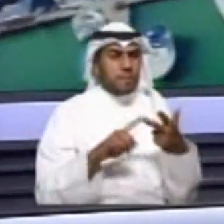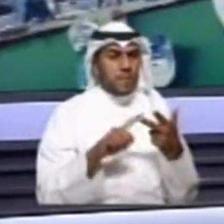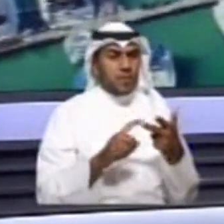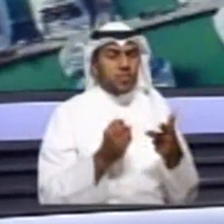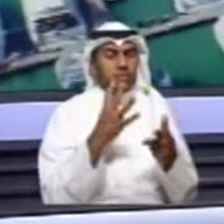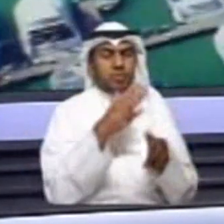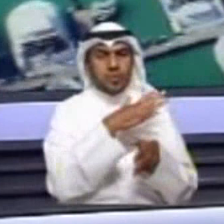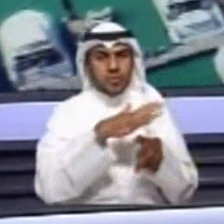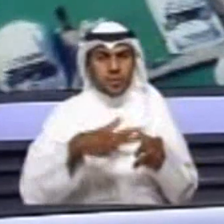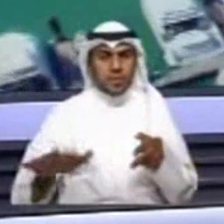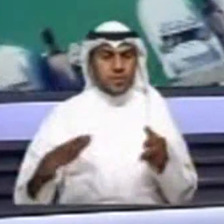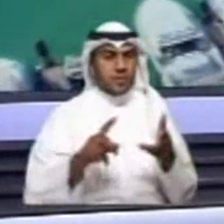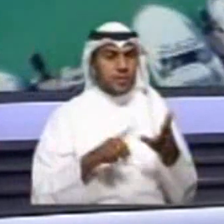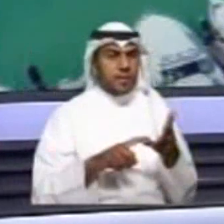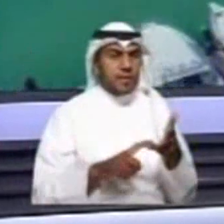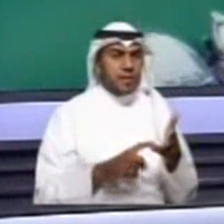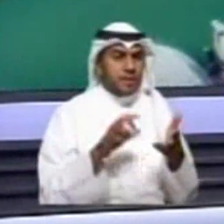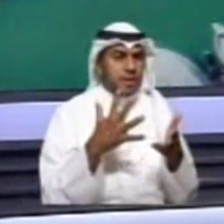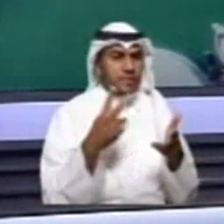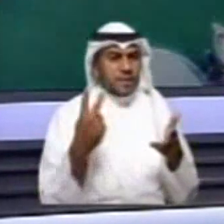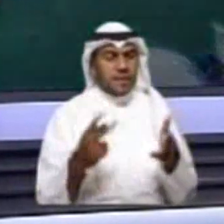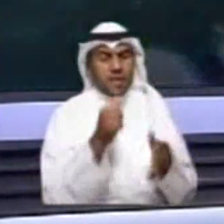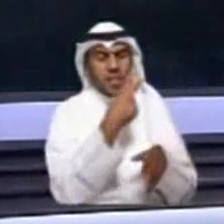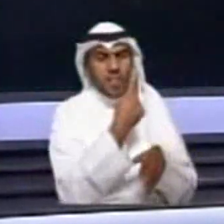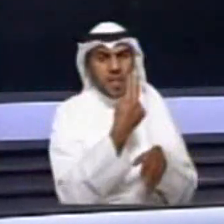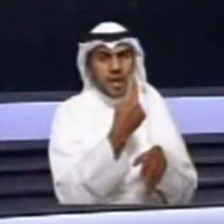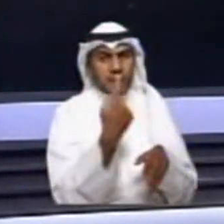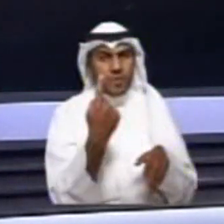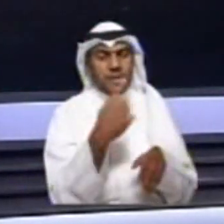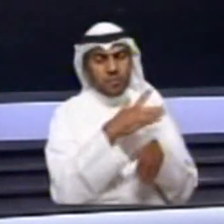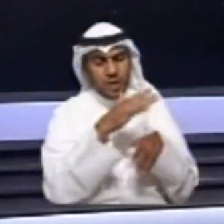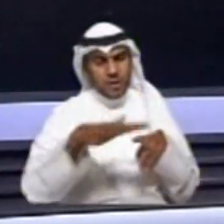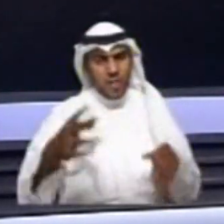الغد، الجزر الثاني الساعة 2:01 مساء